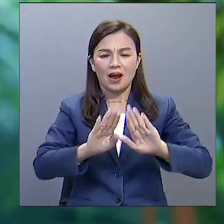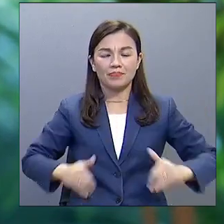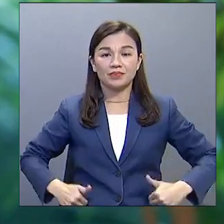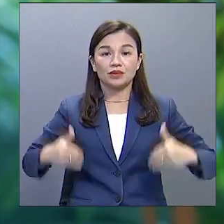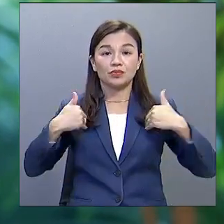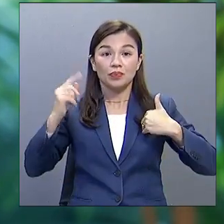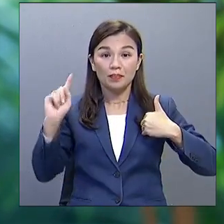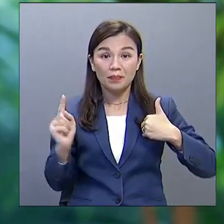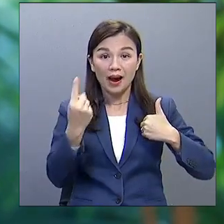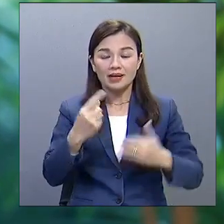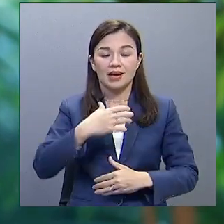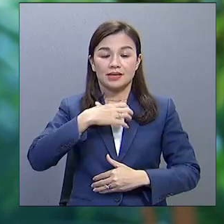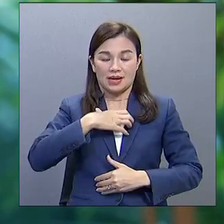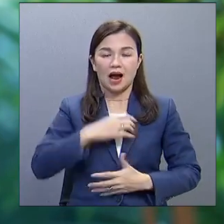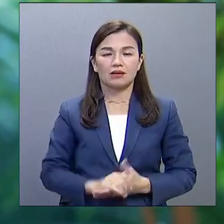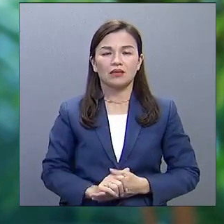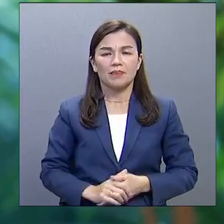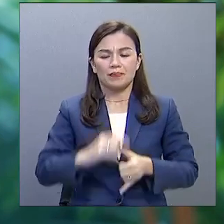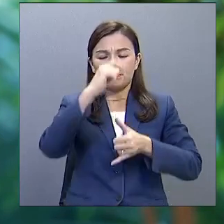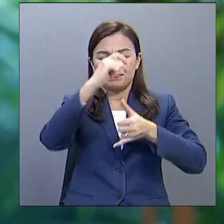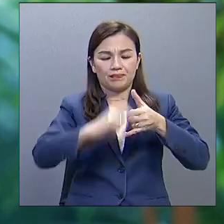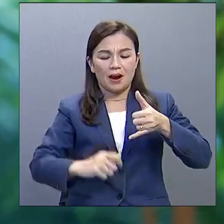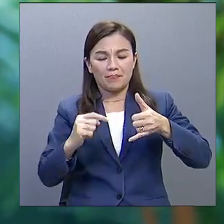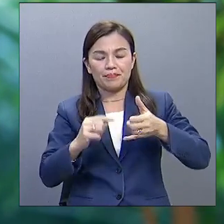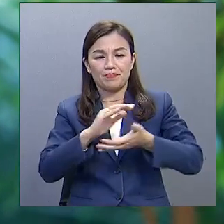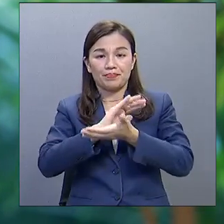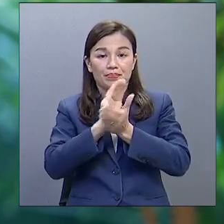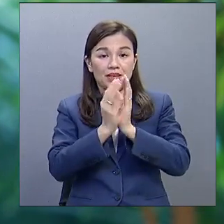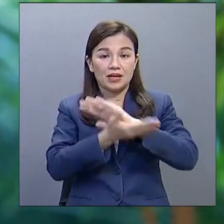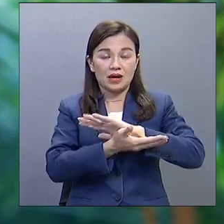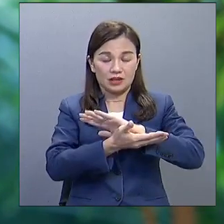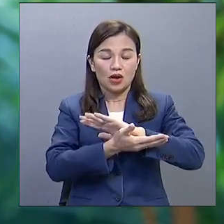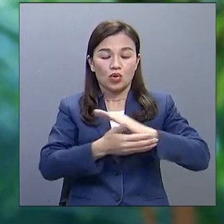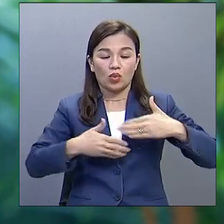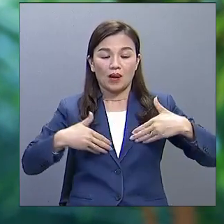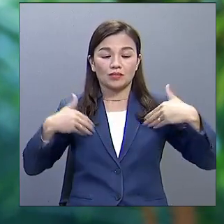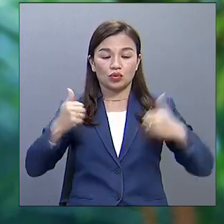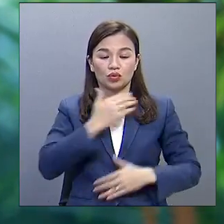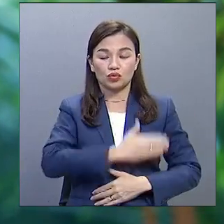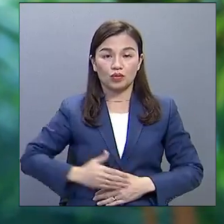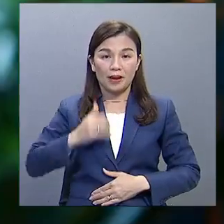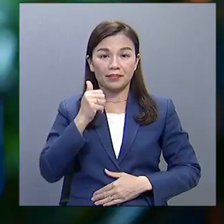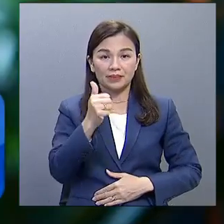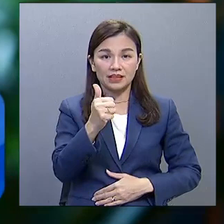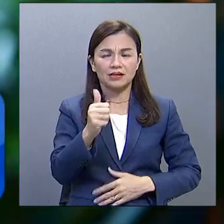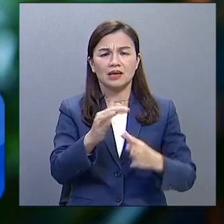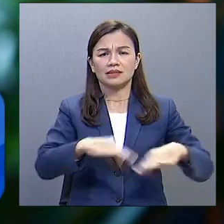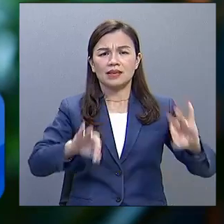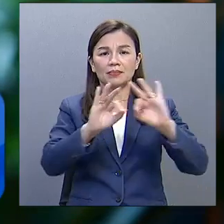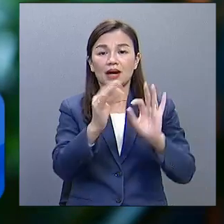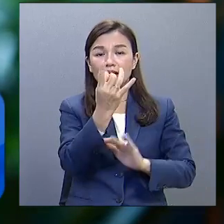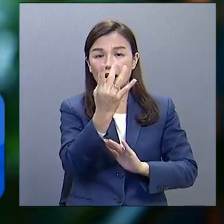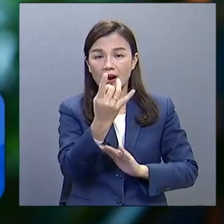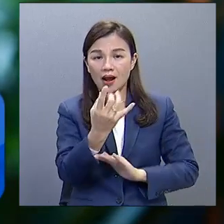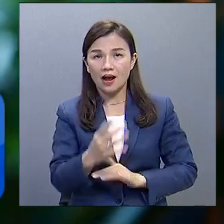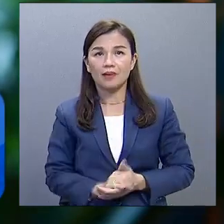ชีวิตใหม่หรือการปรับไลฟ์สไตล์ให้สร้างความสุขด้วยมีสุขภาพที่ดีด้วยมีอะไรที่สำคัญบ้างคะ ค่ะจริงๆเรื่องไ